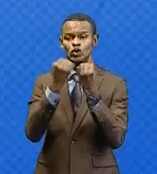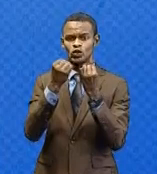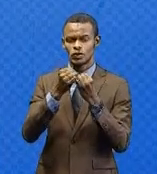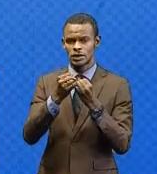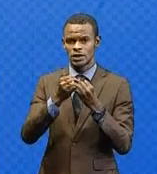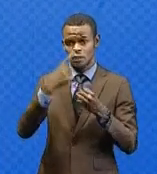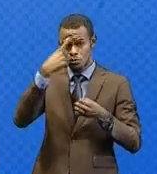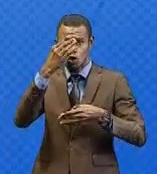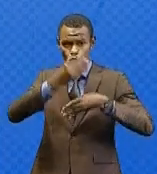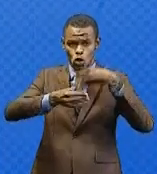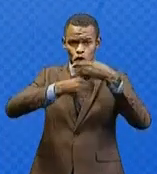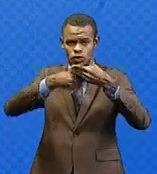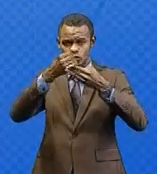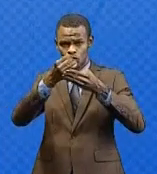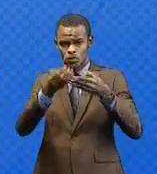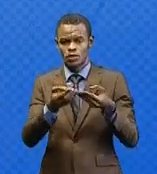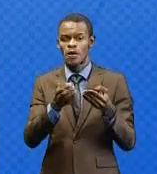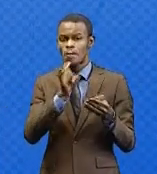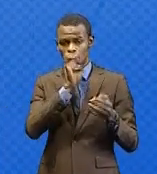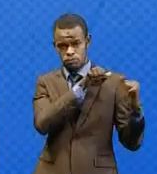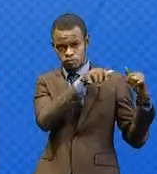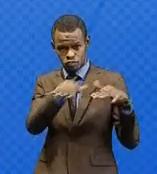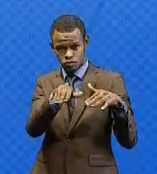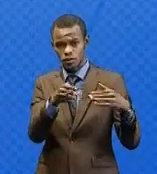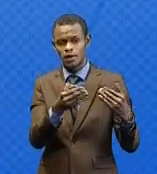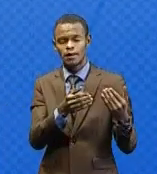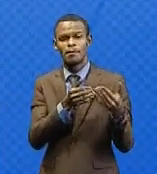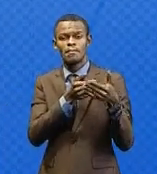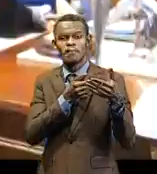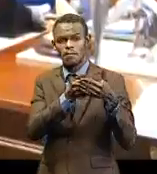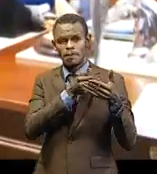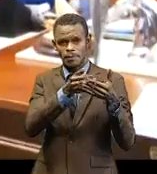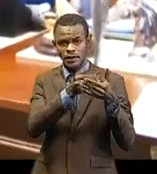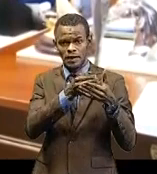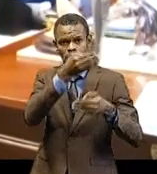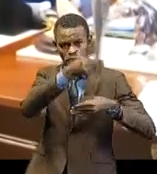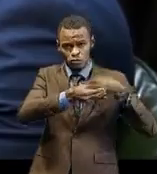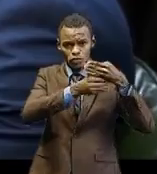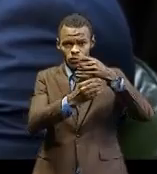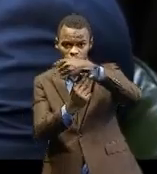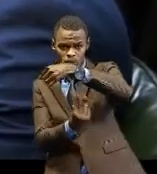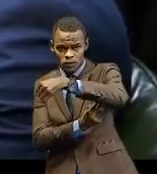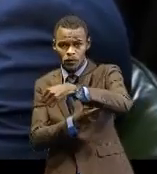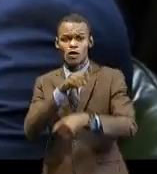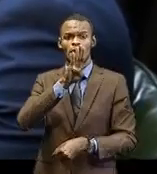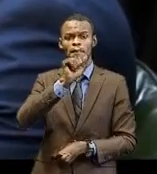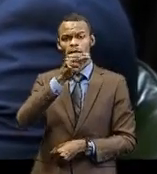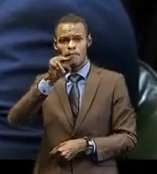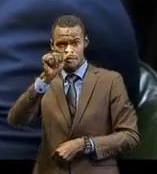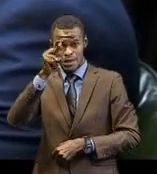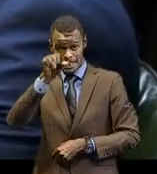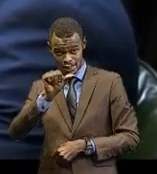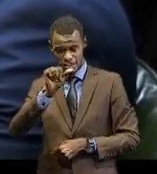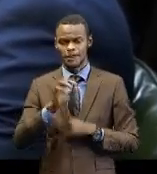Banana. Le président de la République, chef de l'État, a annoncé au Conseil que les clauses qui étaient en défaveur de